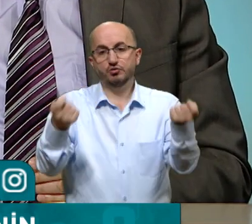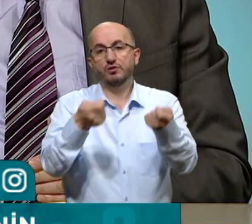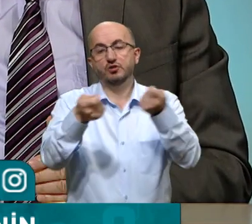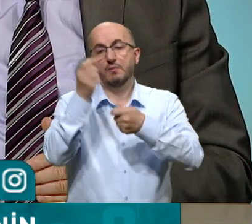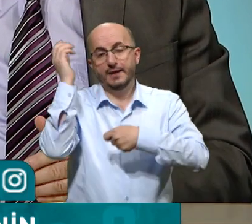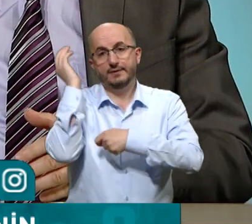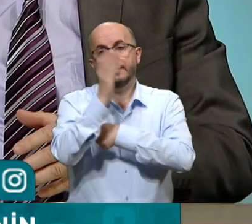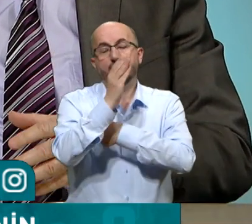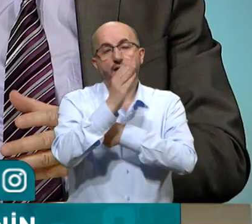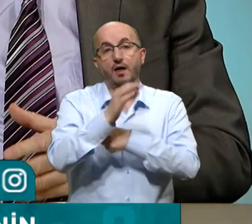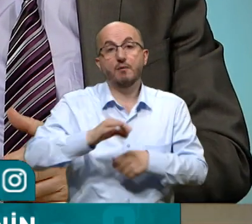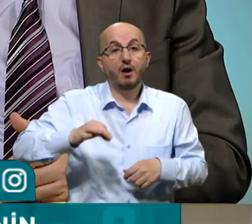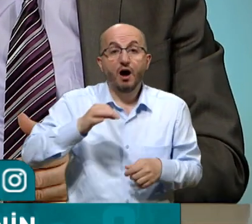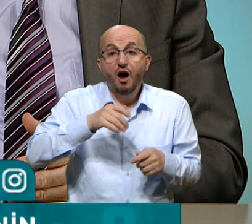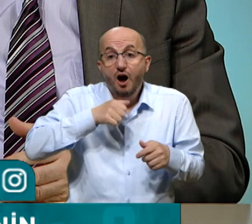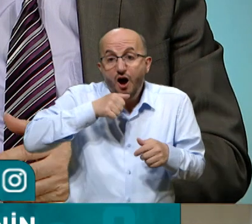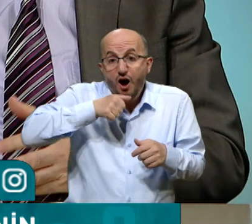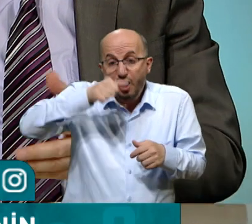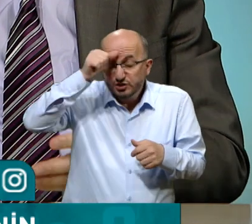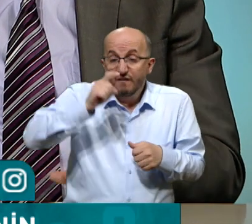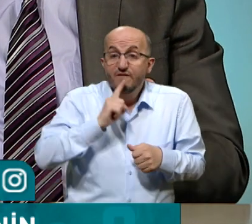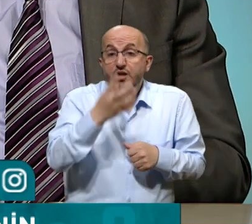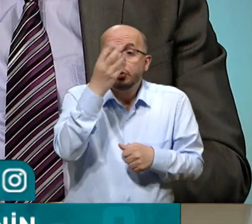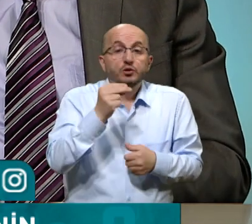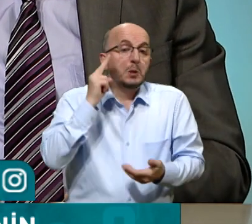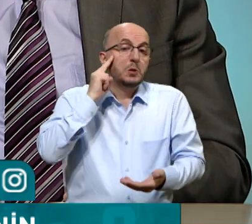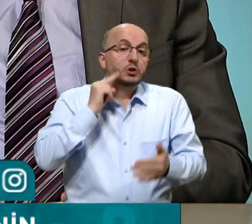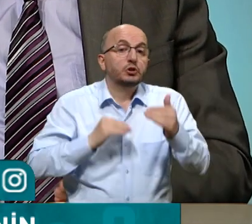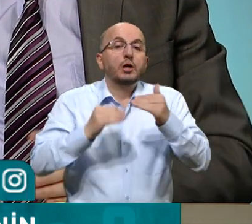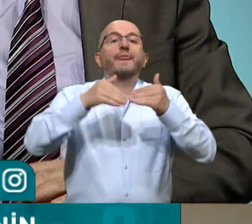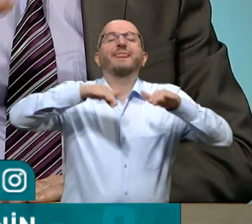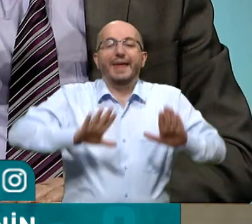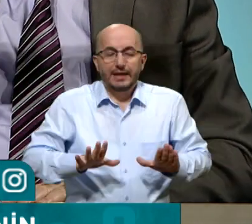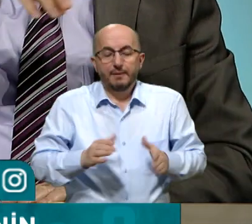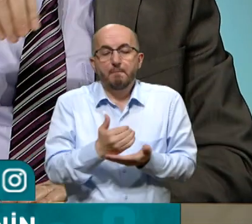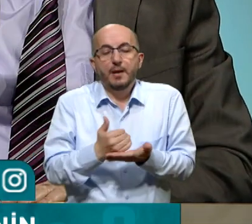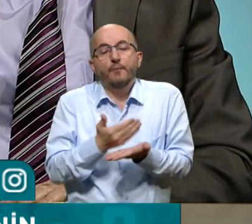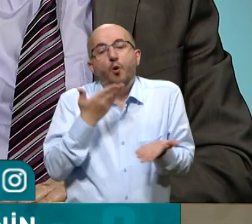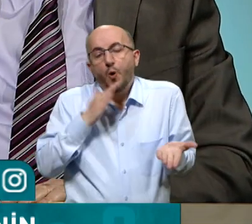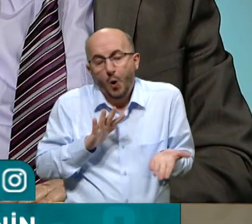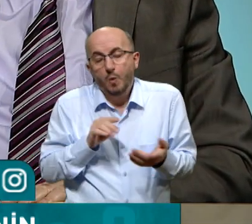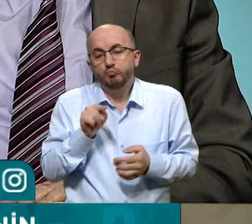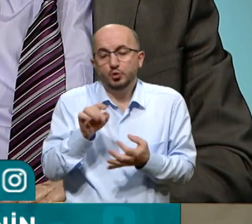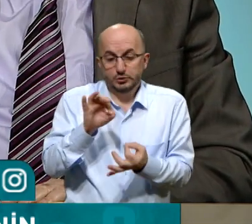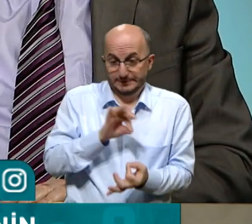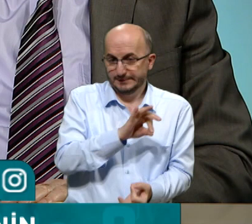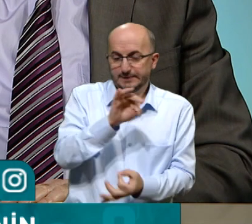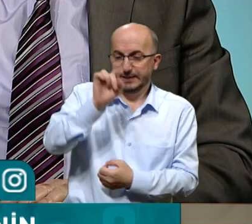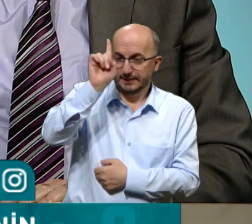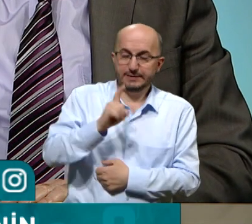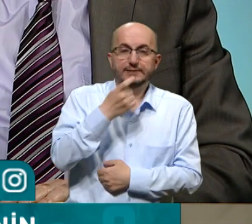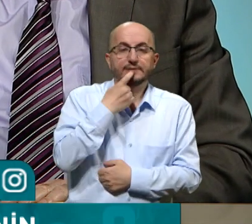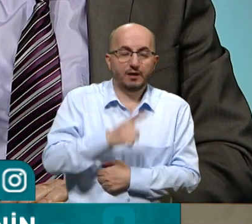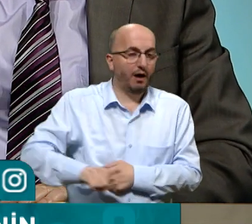çalışmaya gitti henüz de hac farz olacak kadar da bir birikim yapmadı diğerini ve bu insanlar ilk sene